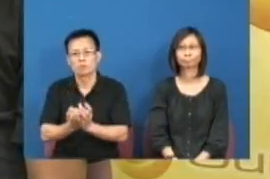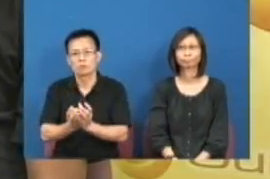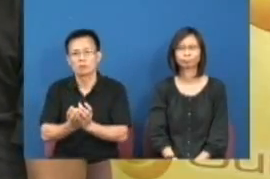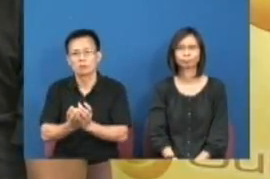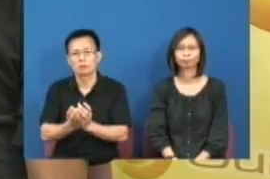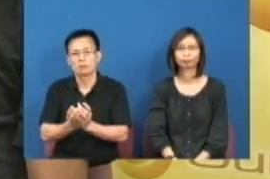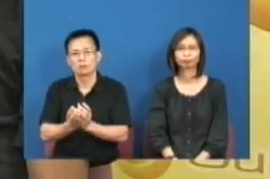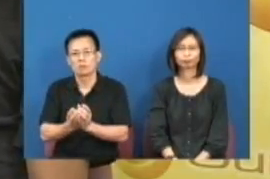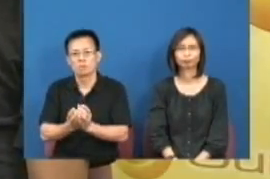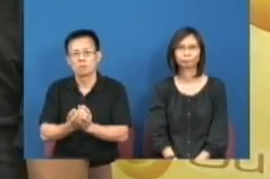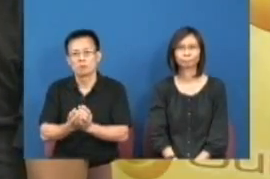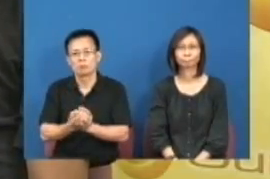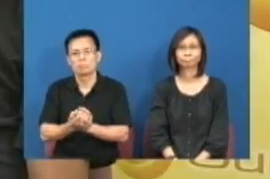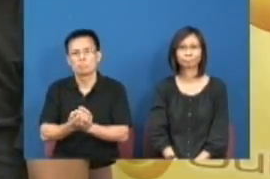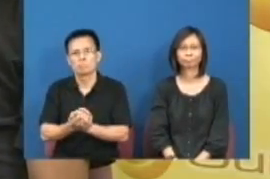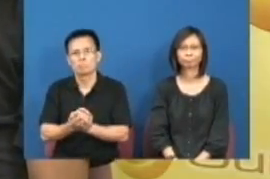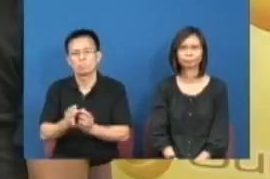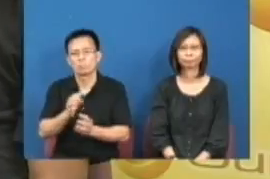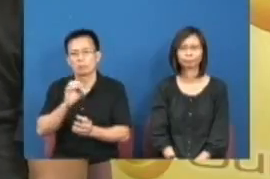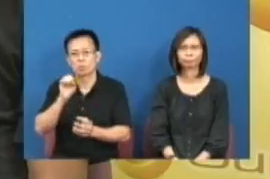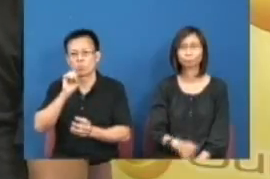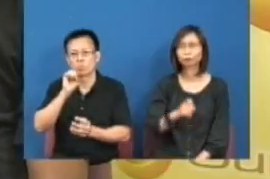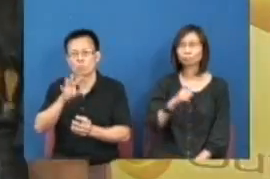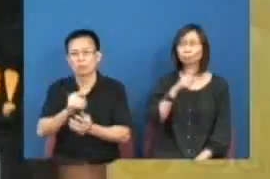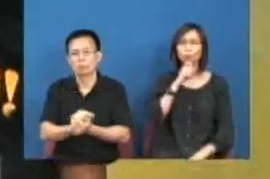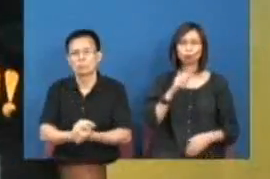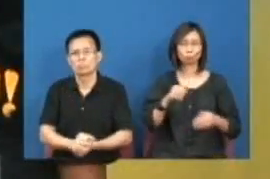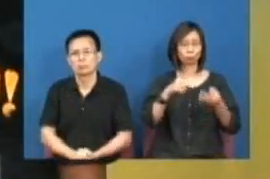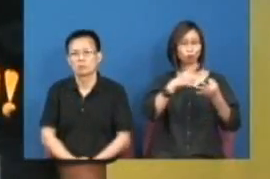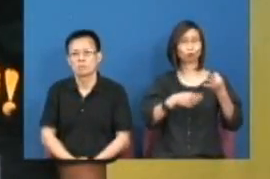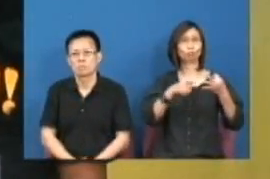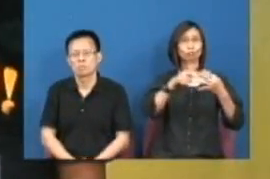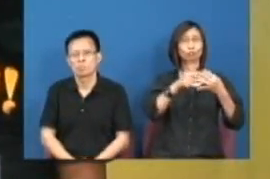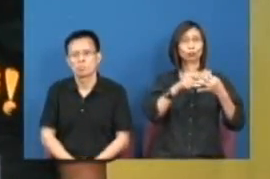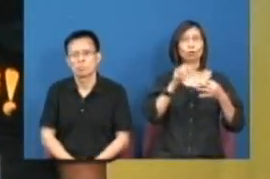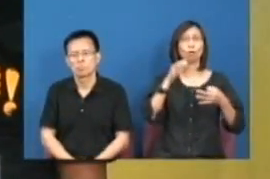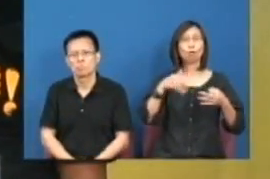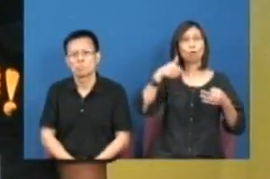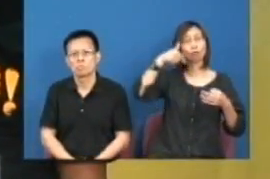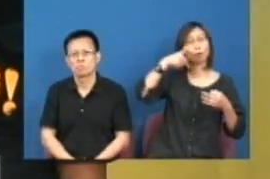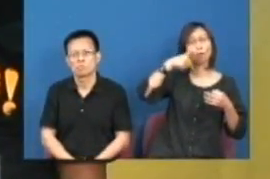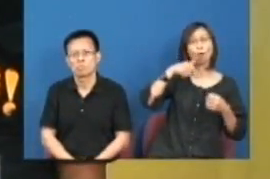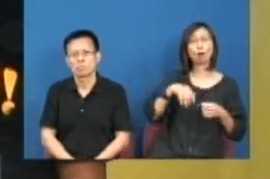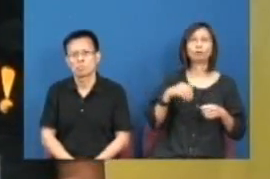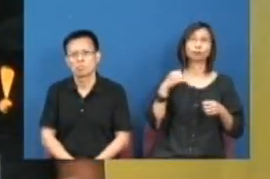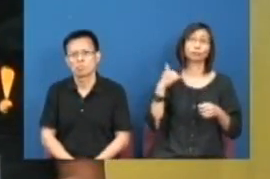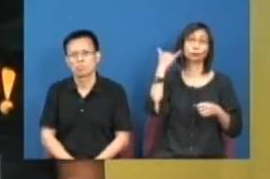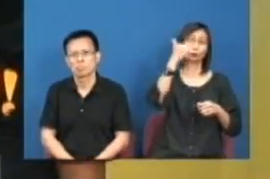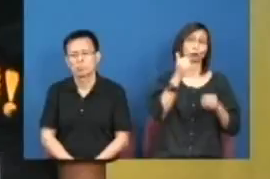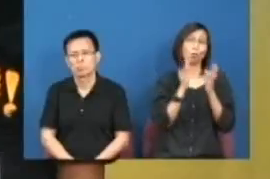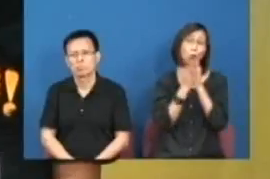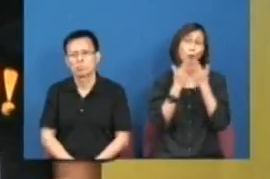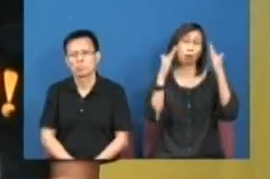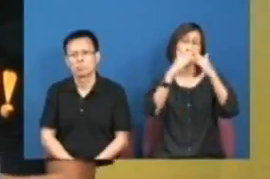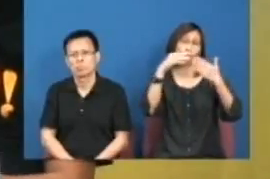而家仲有咩好講？我都唔知道有咩好講。 有啊，何俊仁在八大院校，唔係喺某啲院校都有講到呢個路徑依賴理論啊嘛，